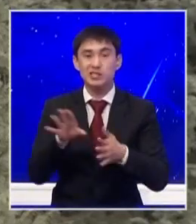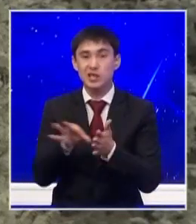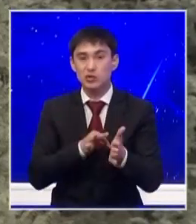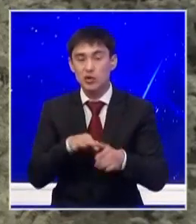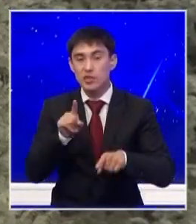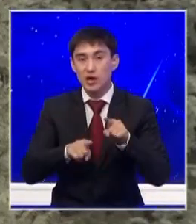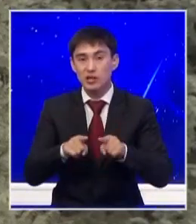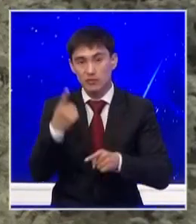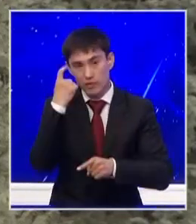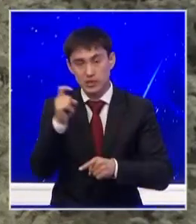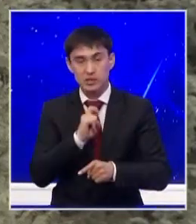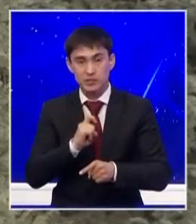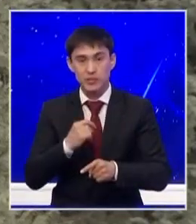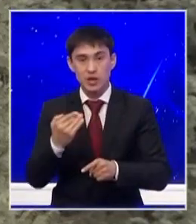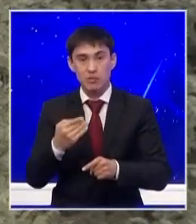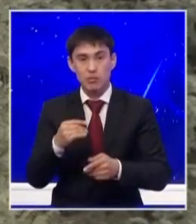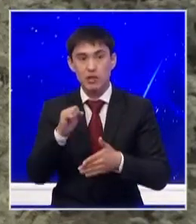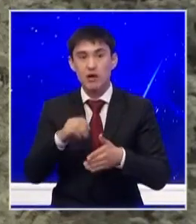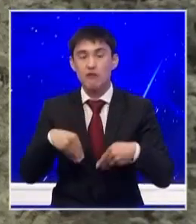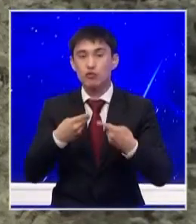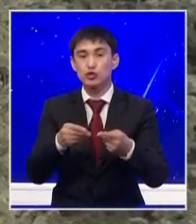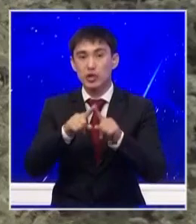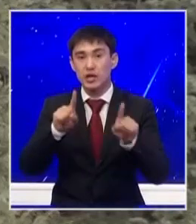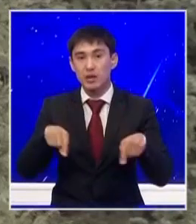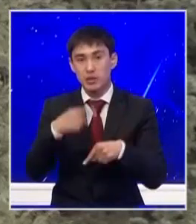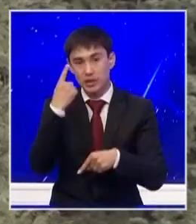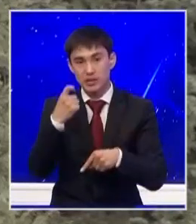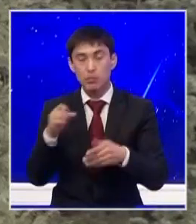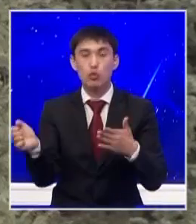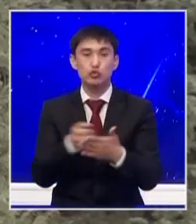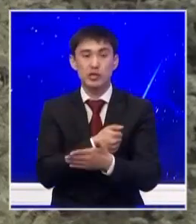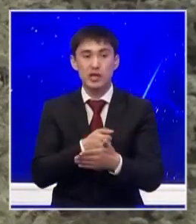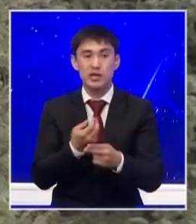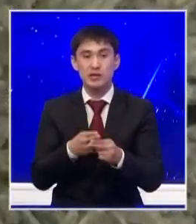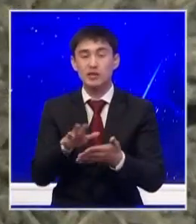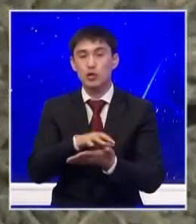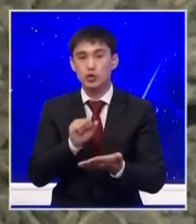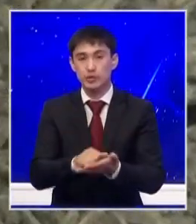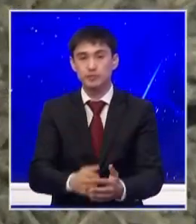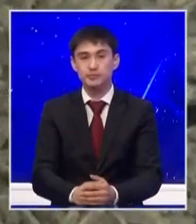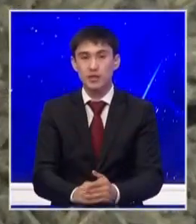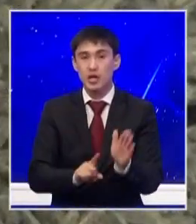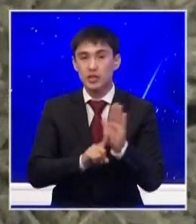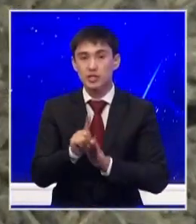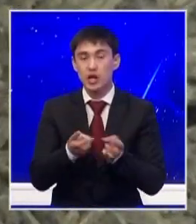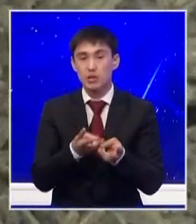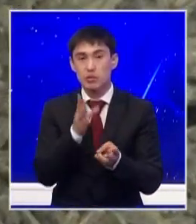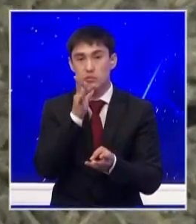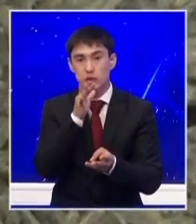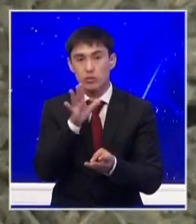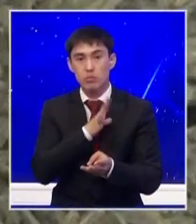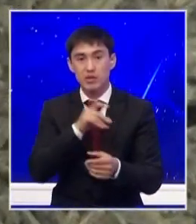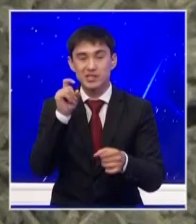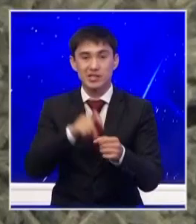некоторым владельцам часто жилых домов были вручены рекомендации по устранению данных нарушений сначала отопительного периода